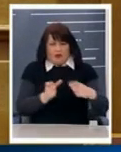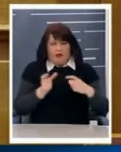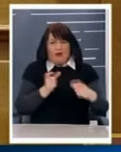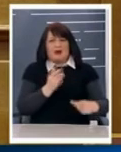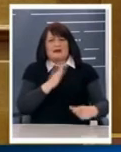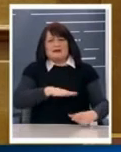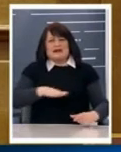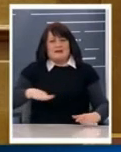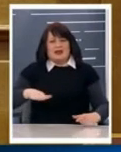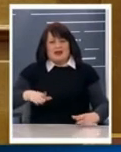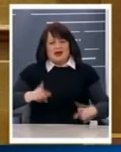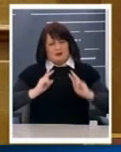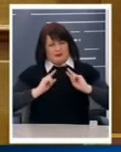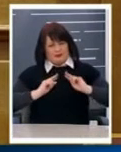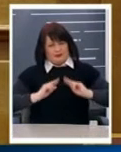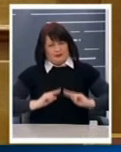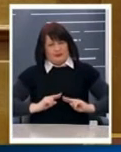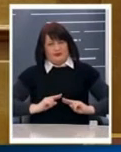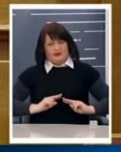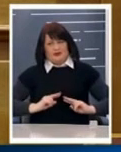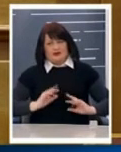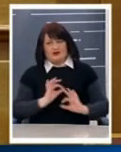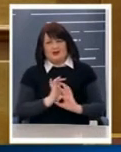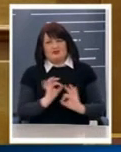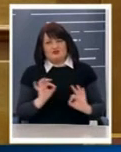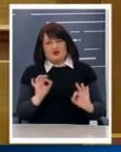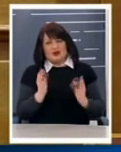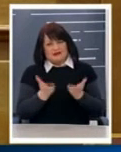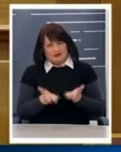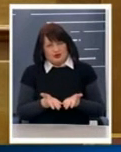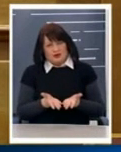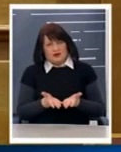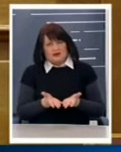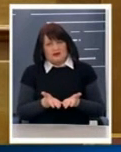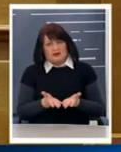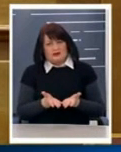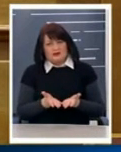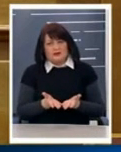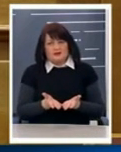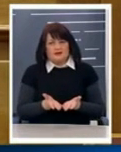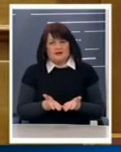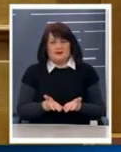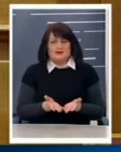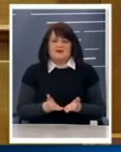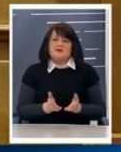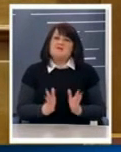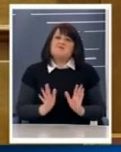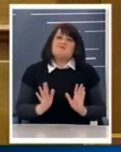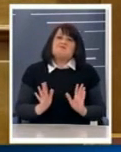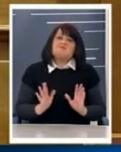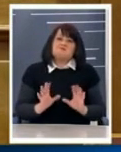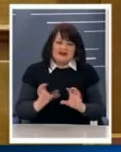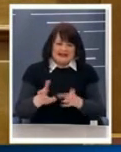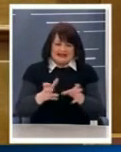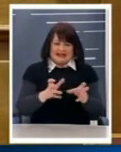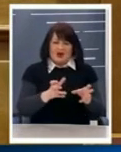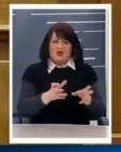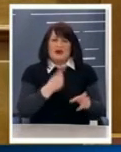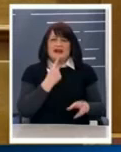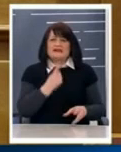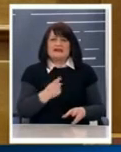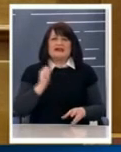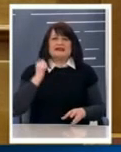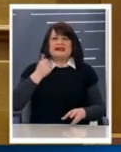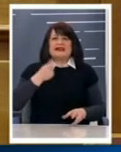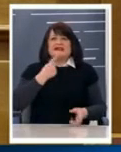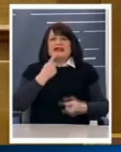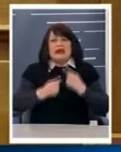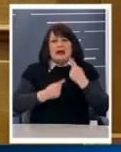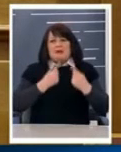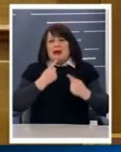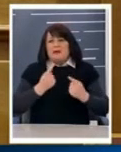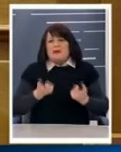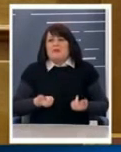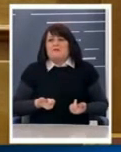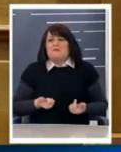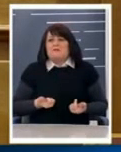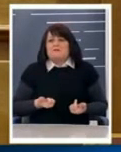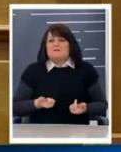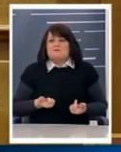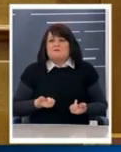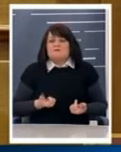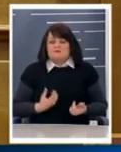Είστε ικανοποιημένοι αυτά τα αντίμετρα αυτά? Στην τηλεόραση τα λέγανε χθες τα αντίμετρα